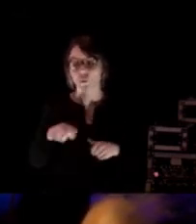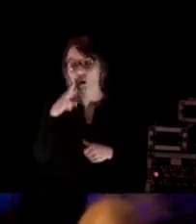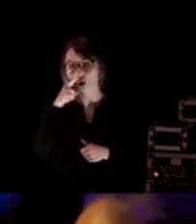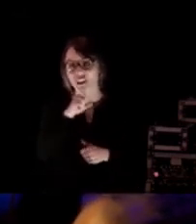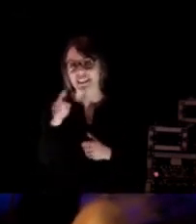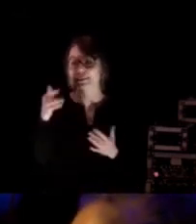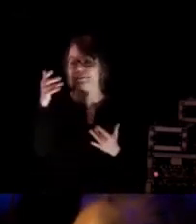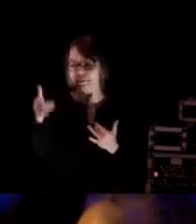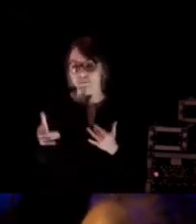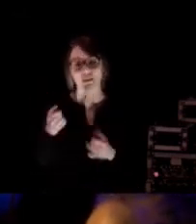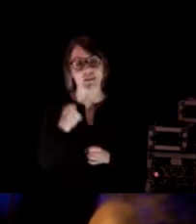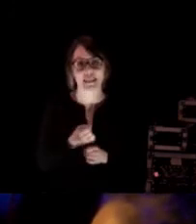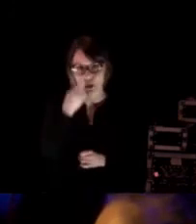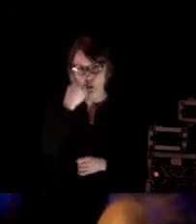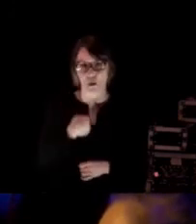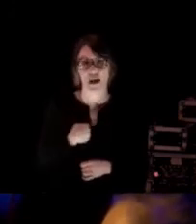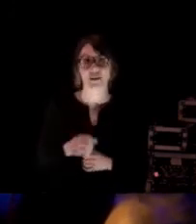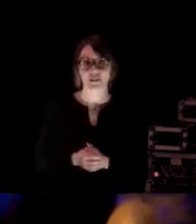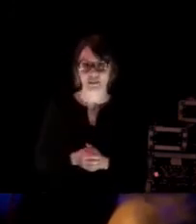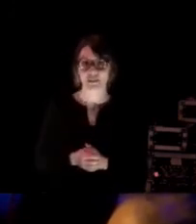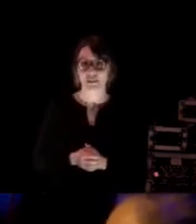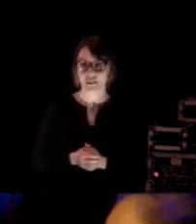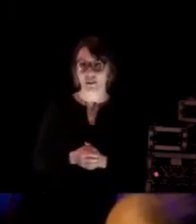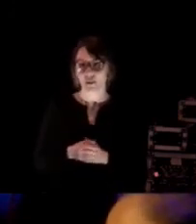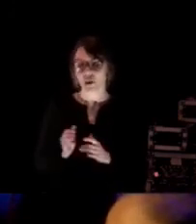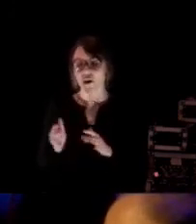jeg sa, og det tror jeg vi gjør. Det kommer bare